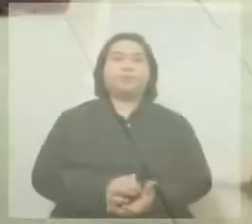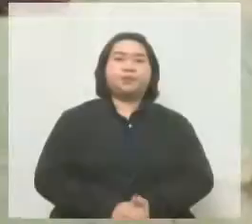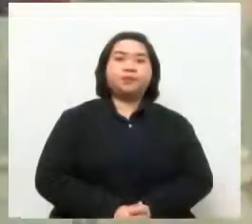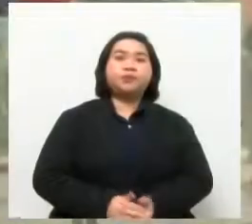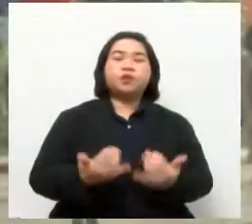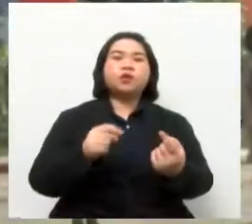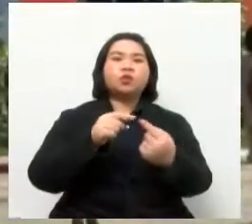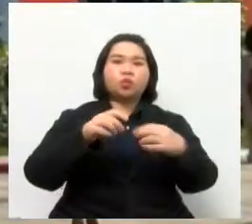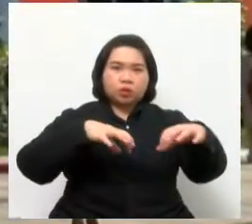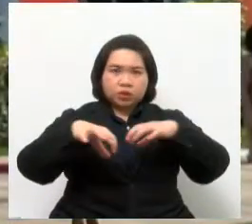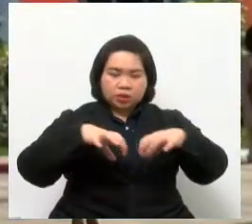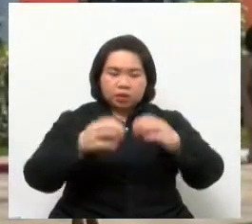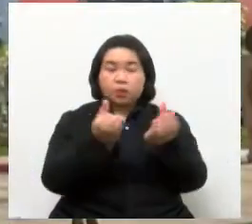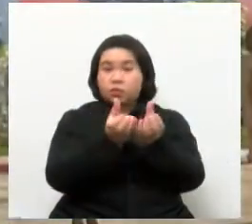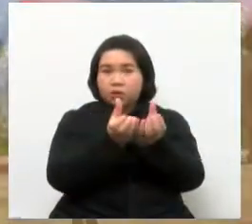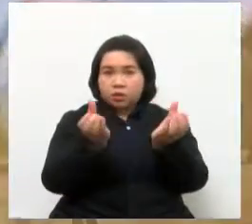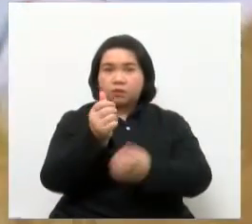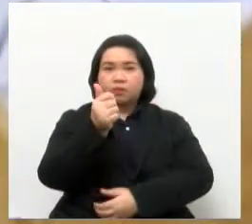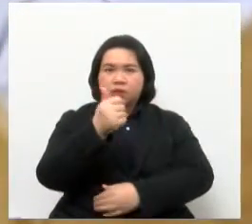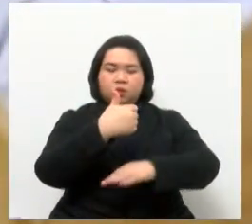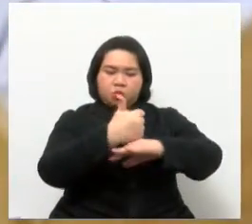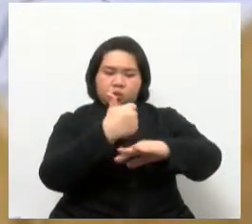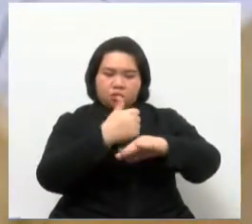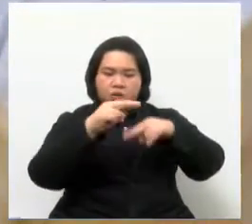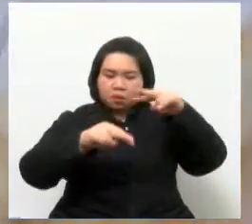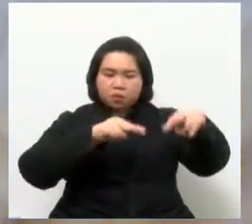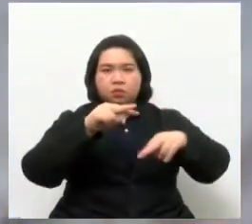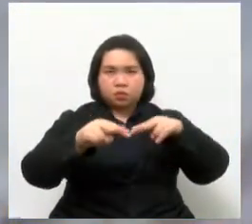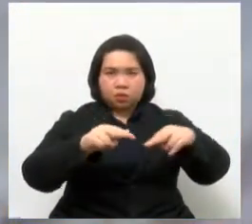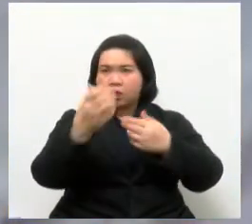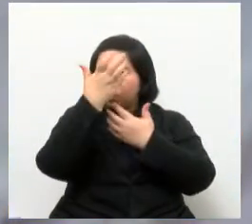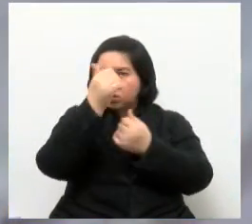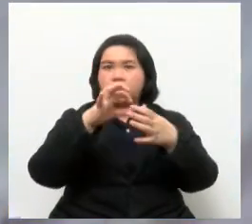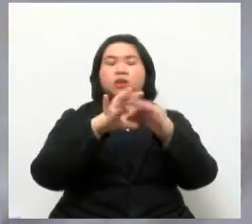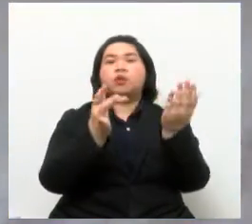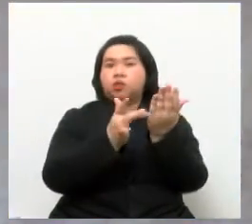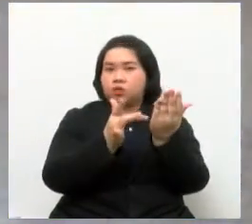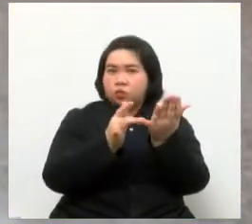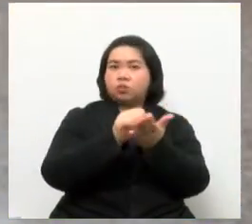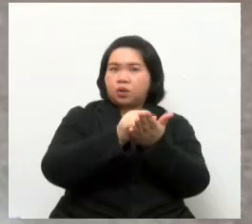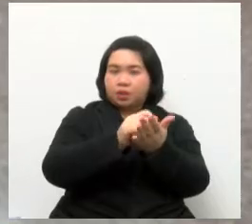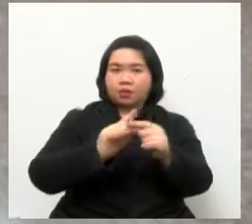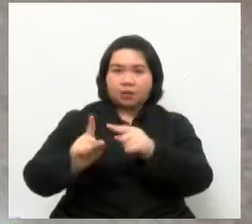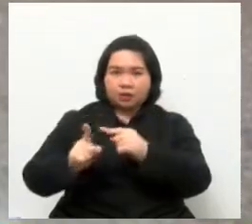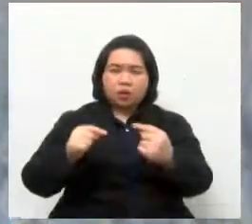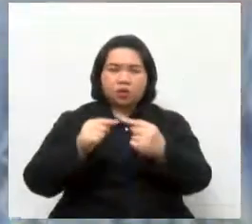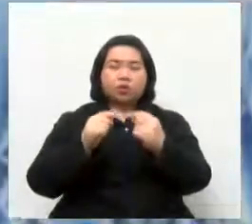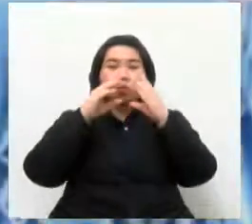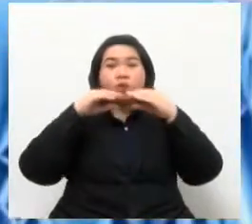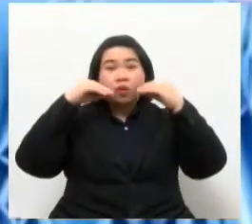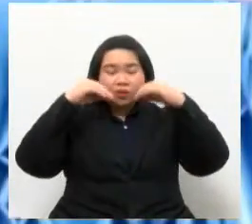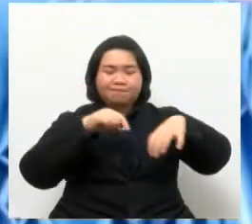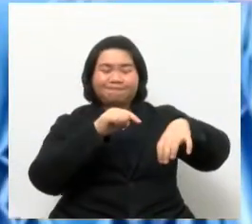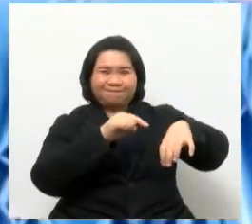บริหารด้วยหลักธรรมาภิบาลบริหารด้วยใจใส่ใจเทคโนโลยีบ่งบอกวัฒนธรรมองค์กรแห่งรอยยิ้มน